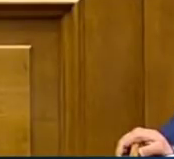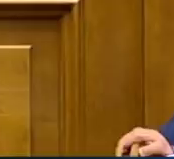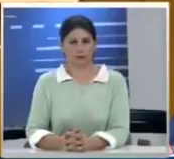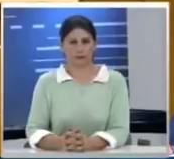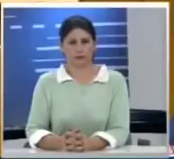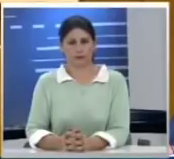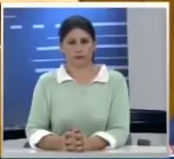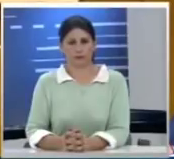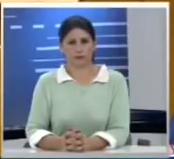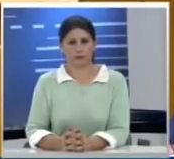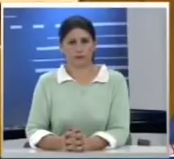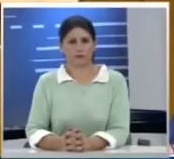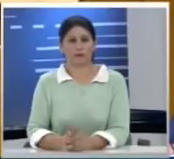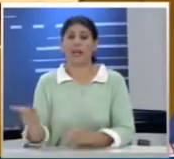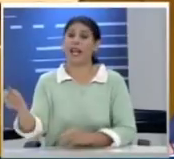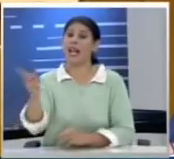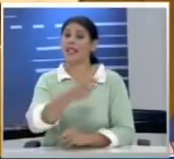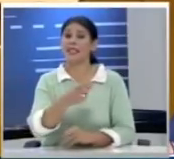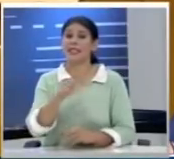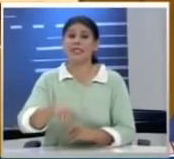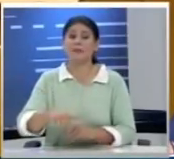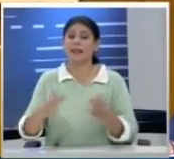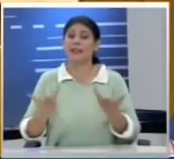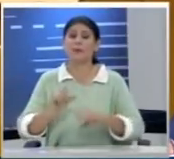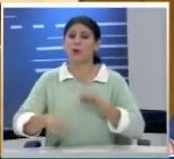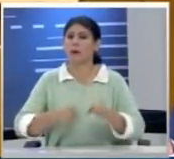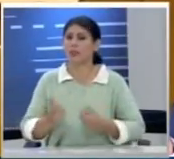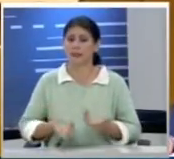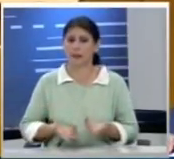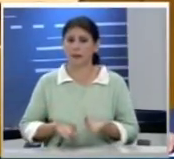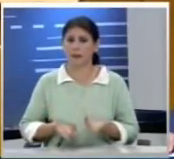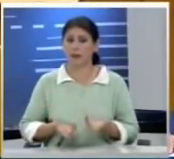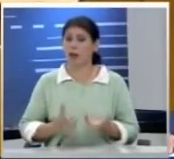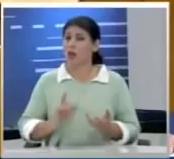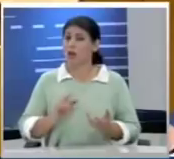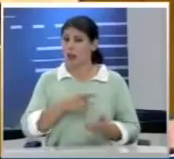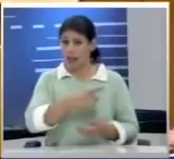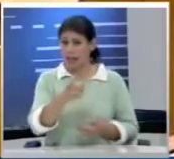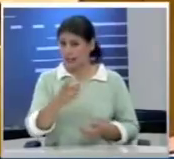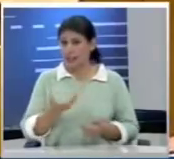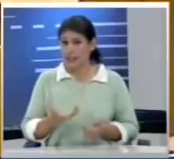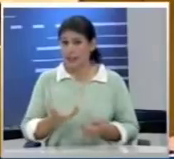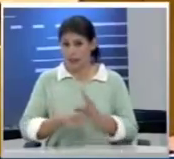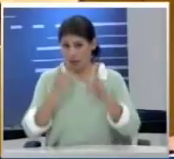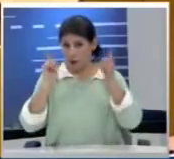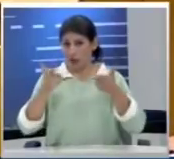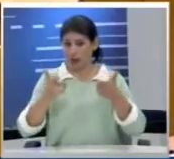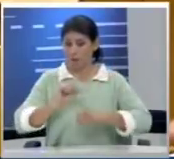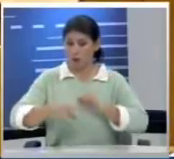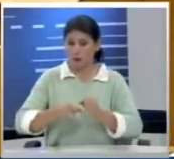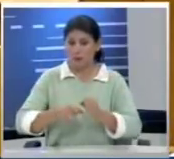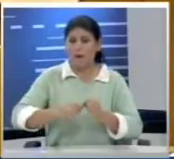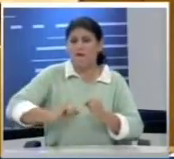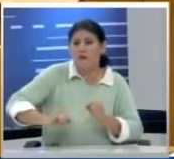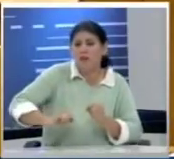μας. Εσείς σήμερα επιχειρείτε με έναν δειλό ρεβαρσισμό να δώσετε